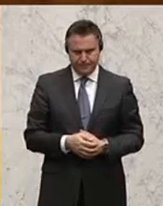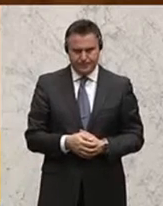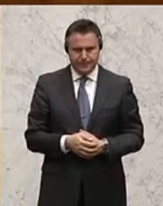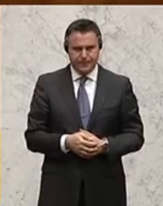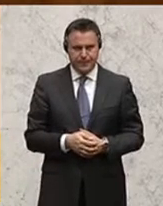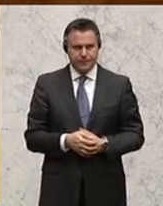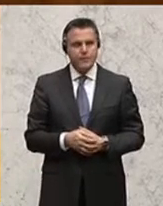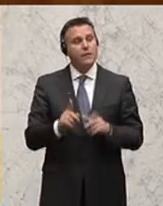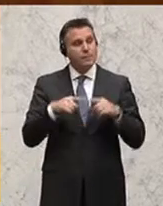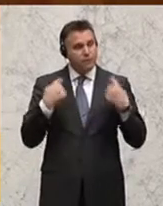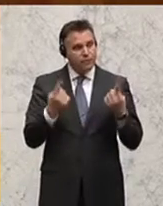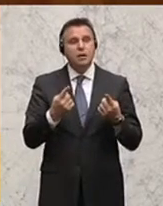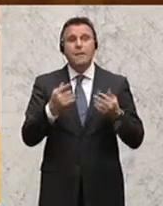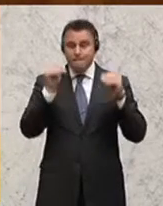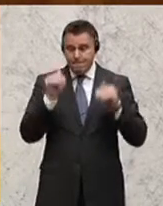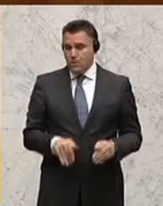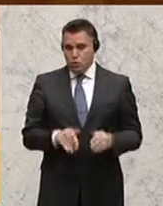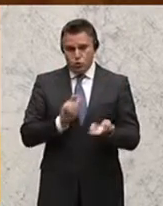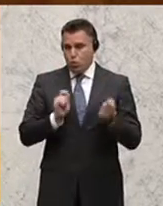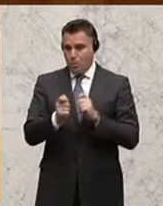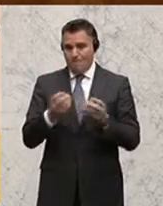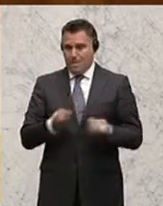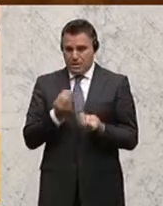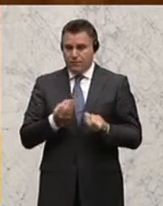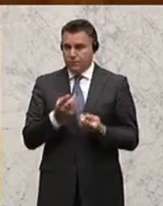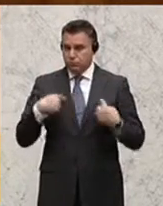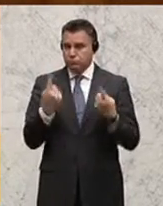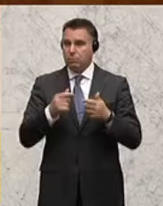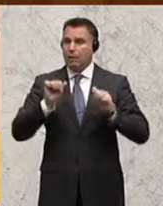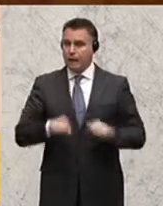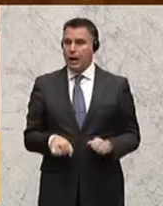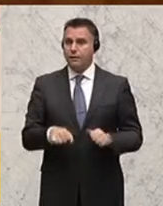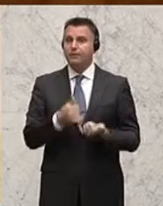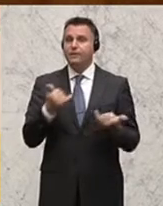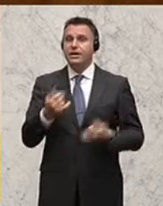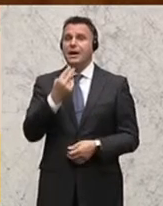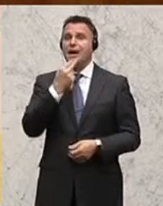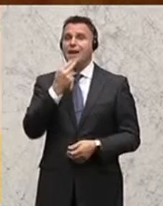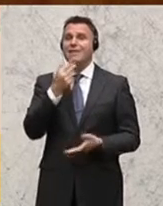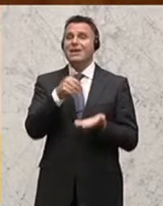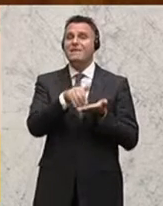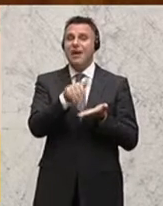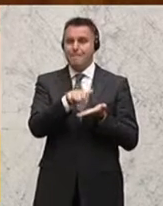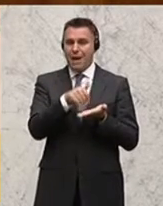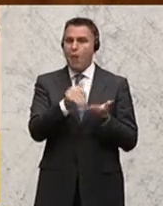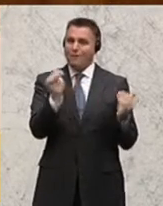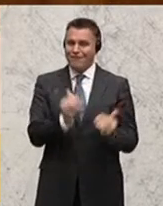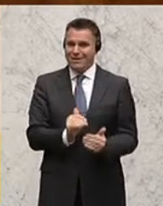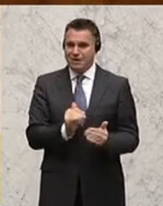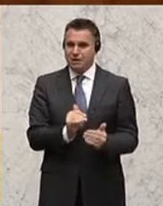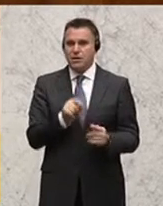wir müssen tatsächlich etwas tun. Wir können etwas tun im Energieverbrauch. Wir können etwas tun bei